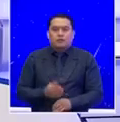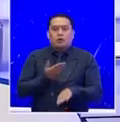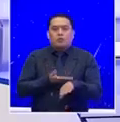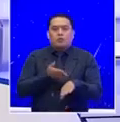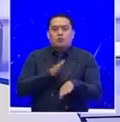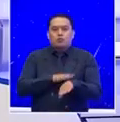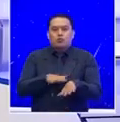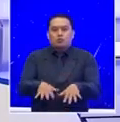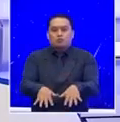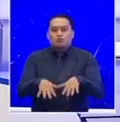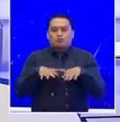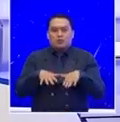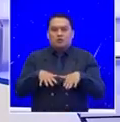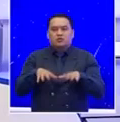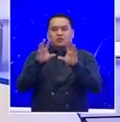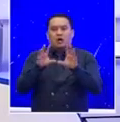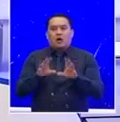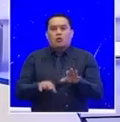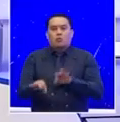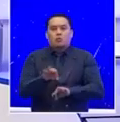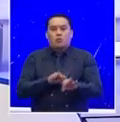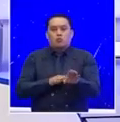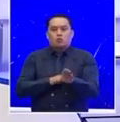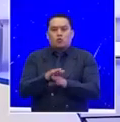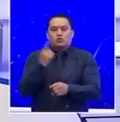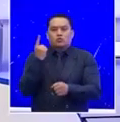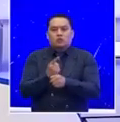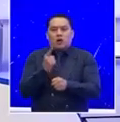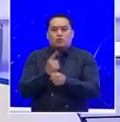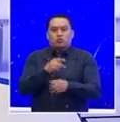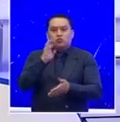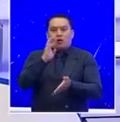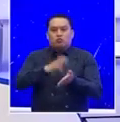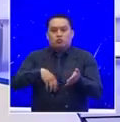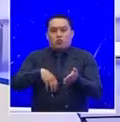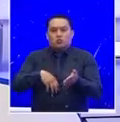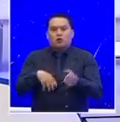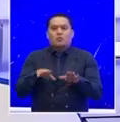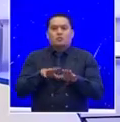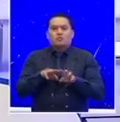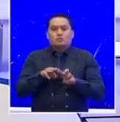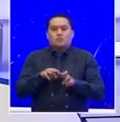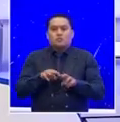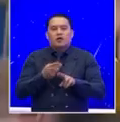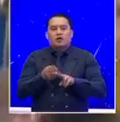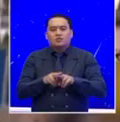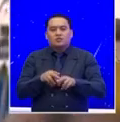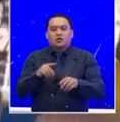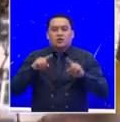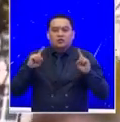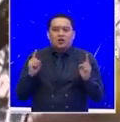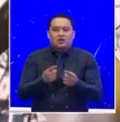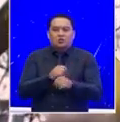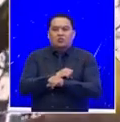Польский парламент намерен принять законопроект о полном запрете абортов. По сообщениям СМИ, несмотря на режим изоляции, связанный